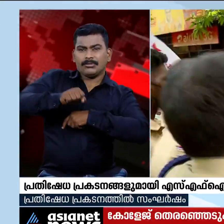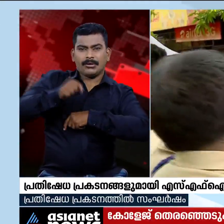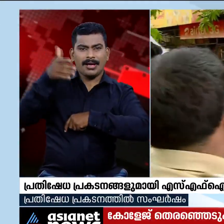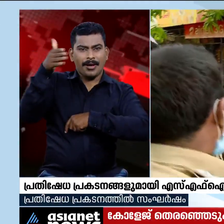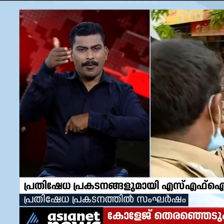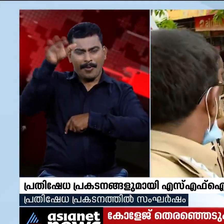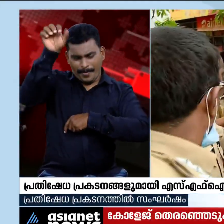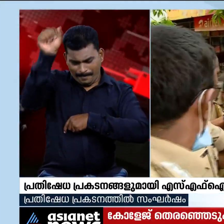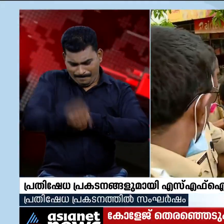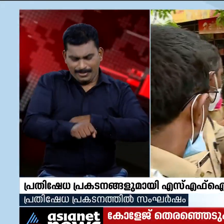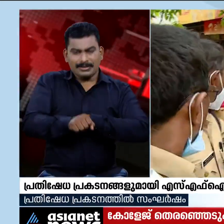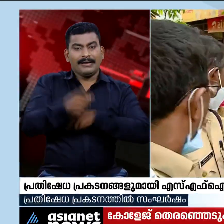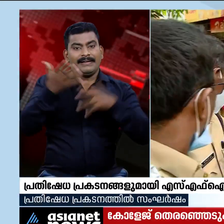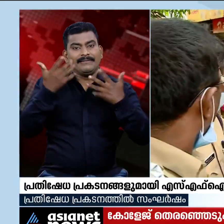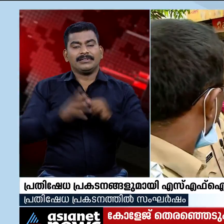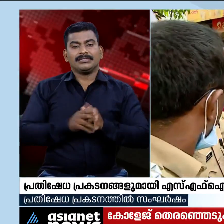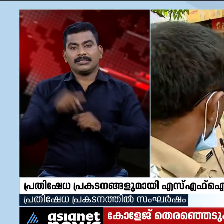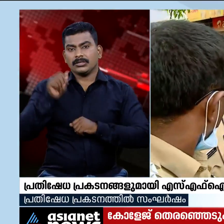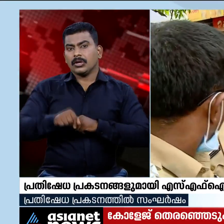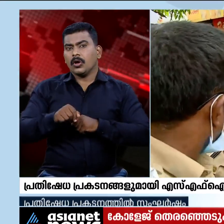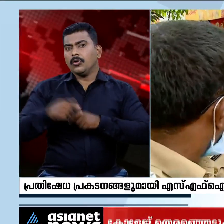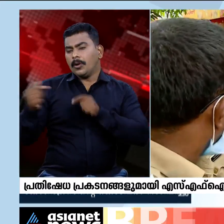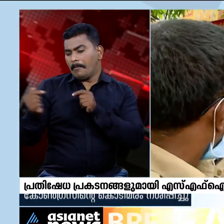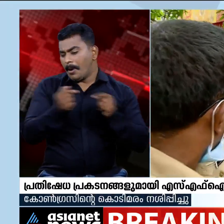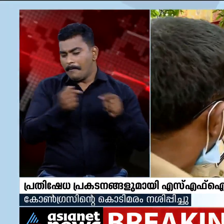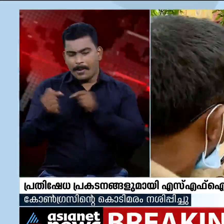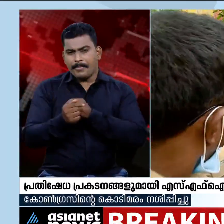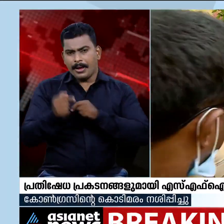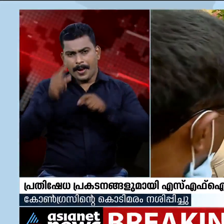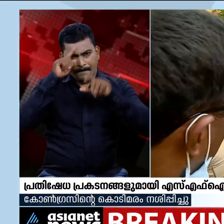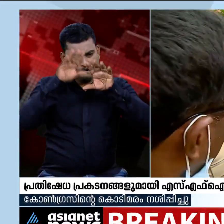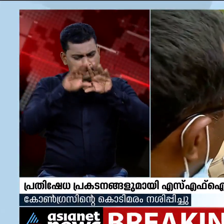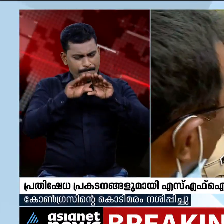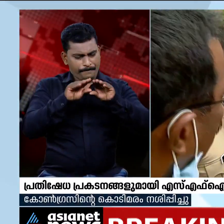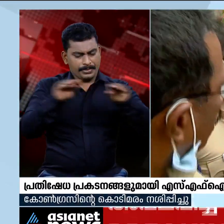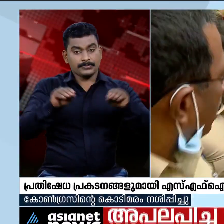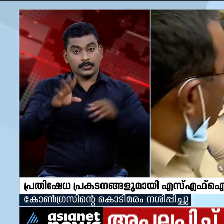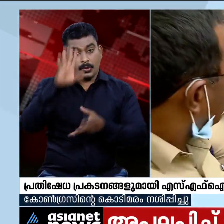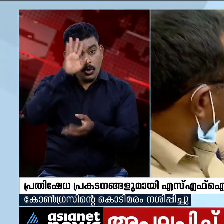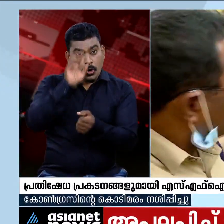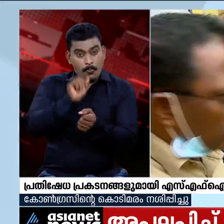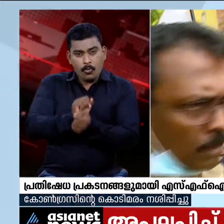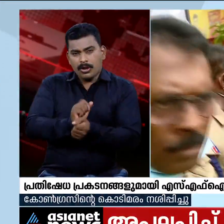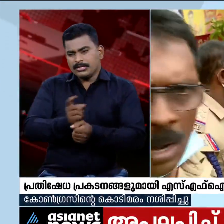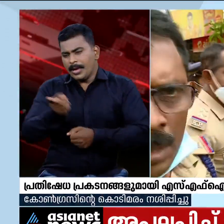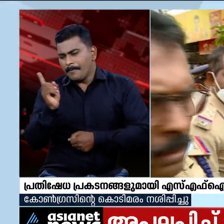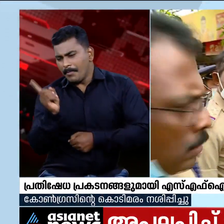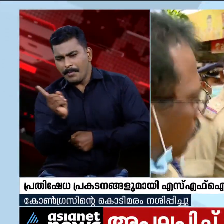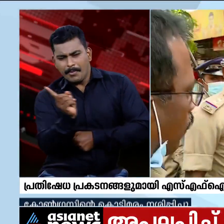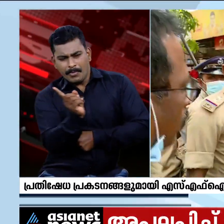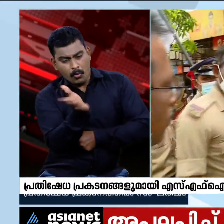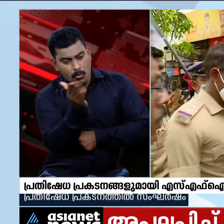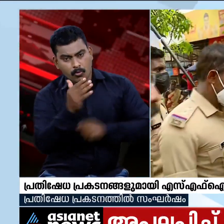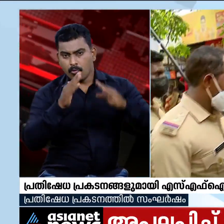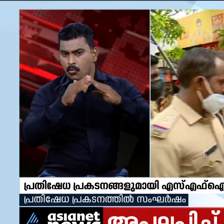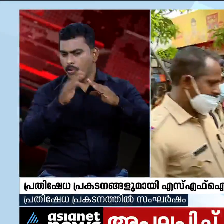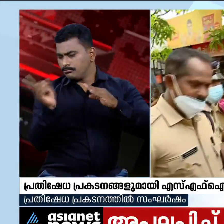ഉണ്ടായിട്ടുണ്ട്. ഏതായാലും നിലവിൽ ഇപ്പോൾ സംഘർഷാവസ്ഥയ്ക്ക് ഒരു അയവ് വന്നിട്ടുണ്ട്. പോലീസ് പരമാവധി പ്രവർത്തകരെ ഇവിടെ നിന്നും പിരിച്ചുവിടാനുള്ള ശ്രമങ്ങളൊക്കെ തന്നെ